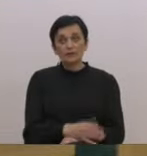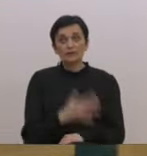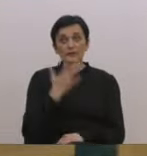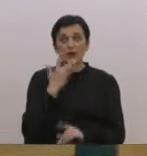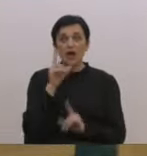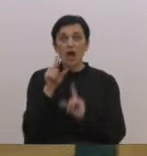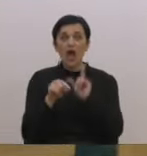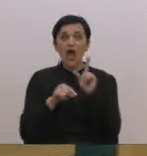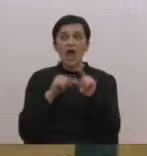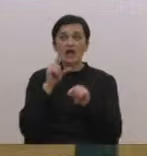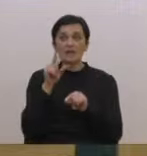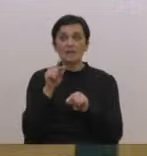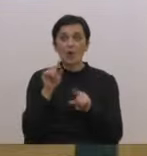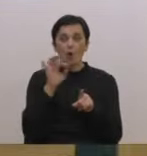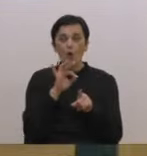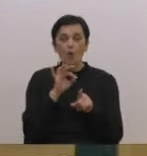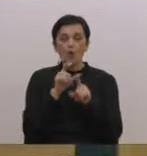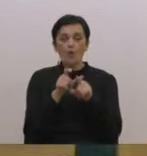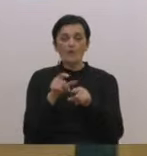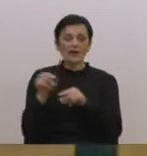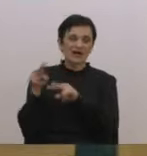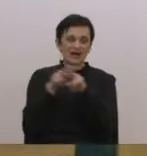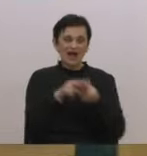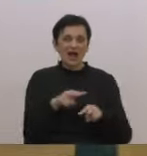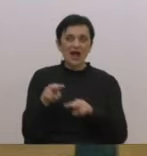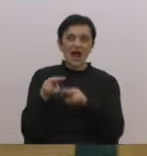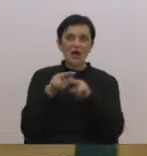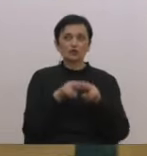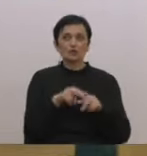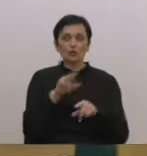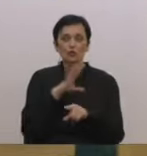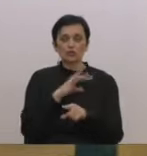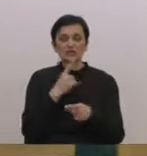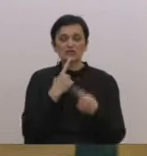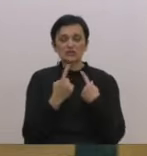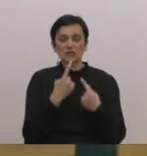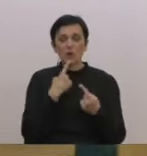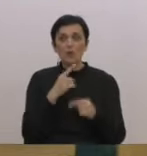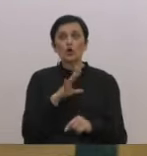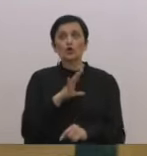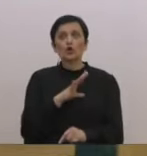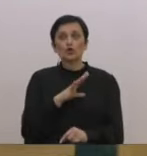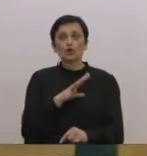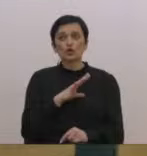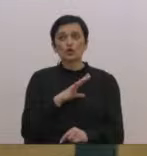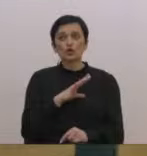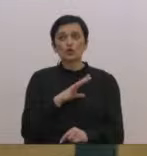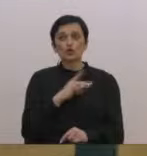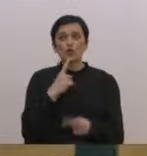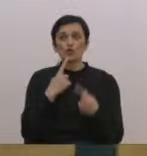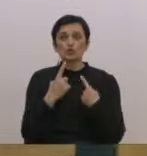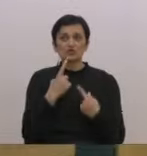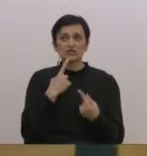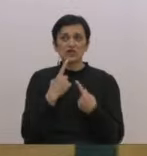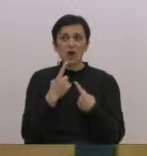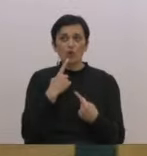ემიგრაციის რემიტანსებზე, ანუ გადმორიცხვებზე იყო საუბარი, იყო საუბარი